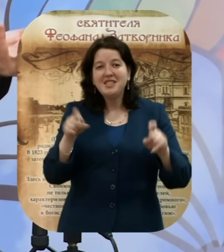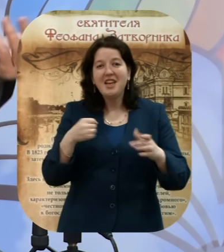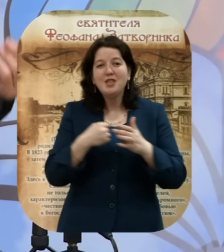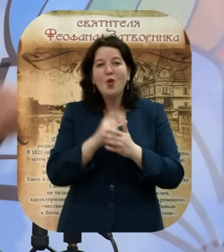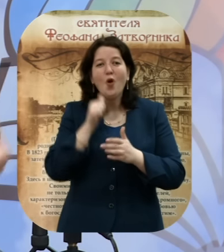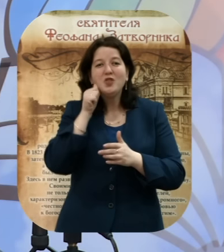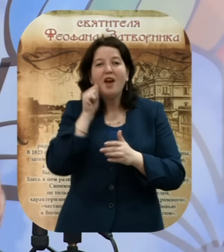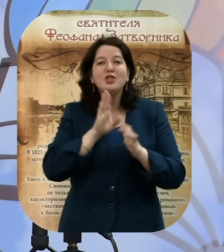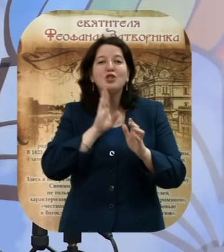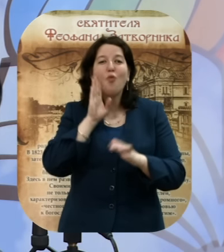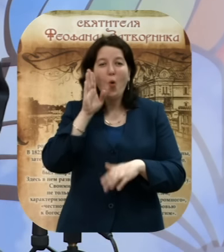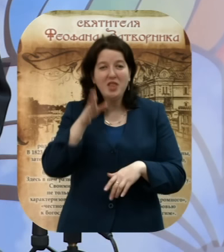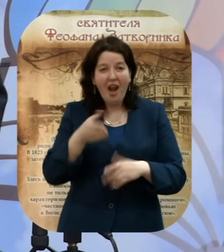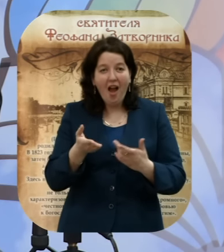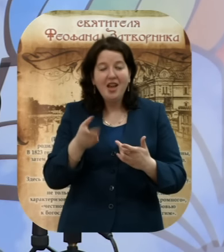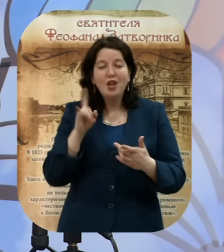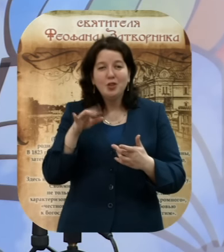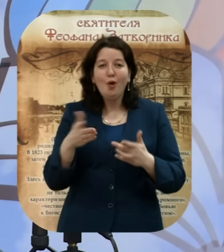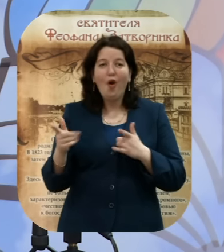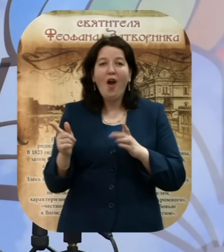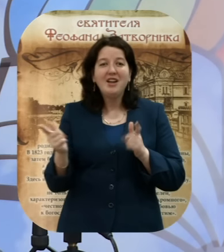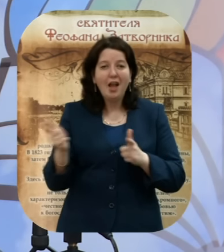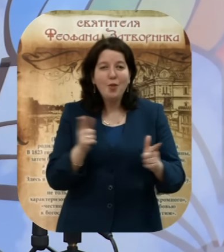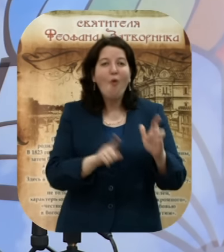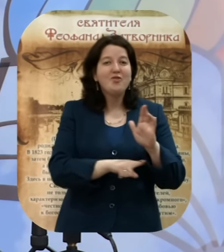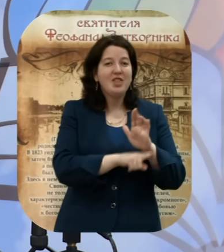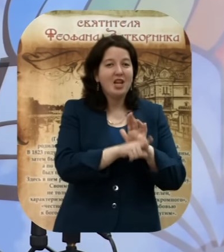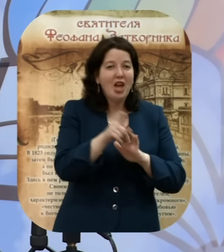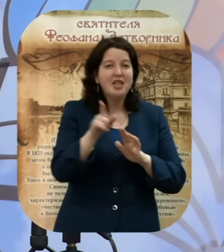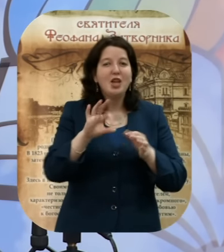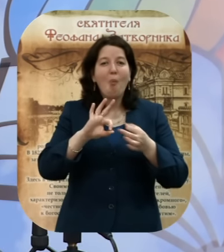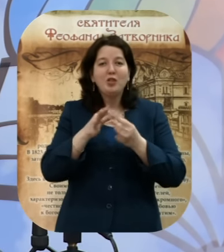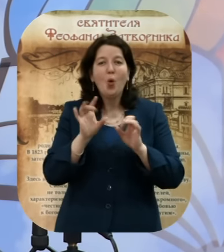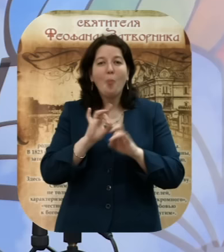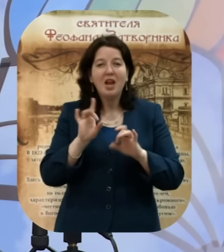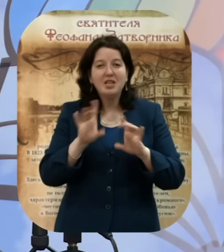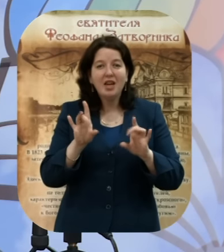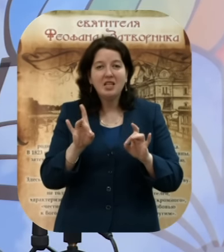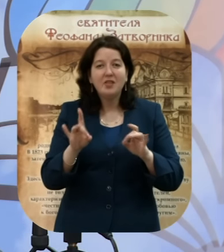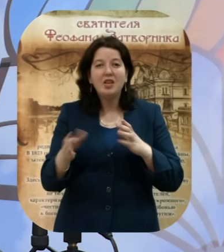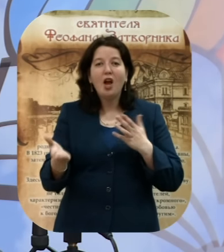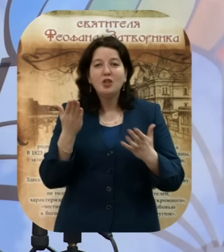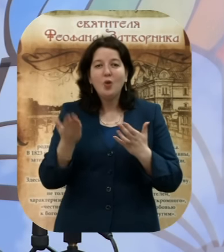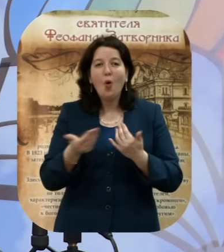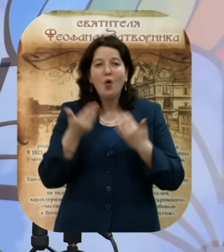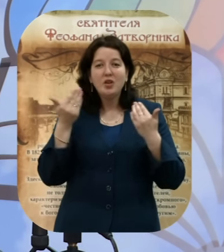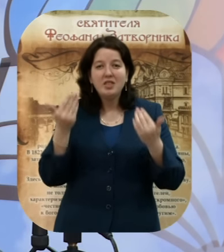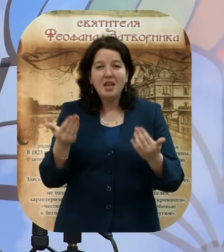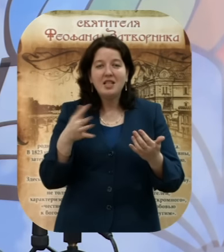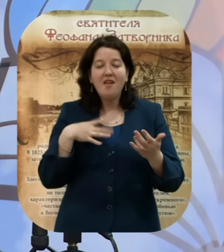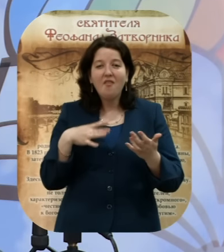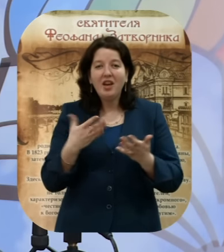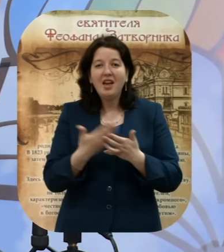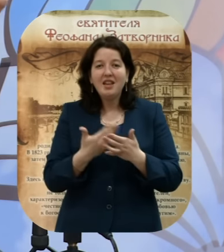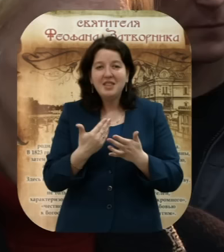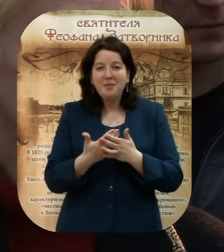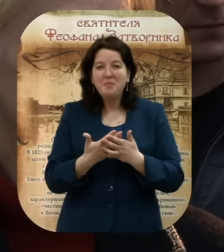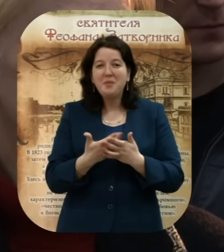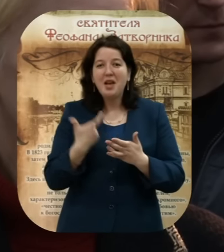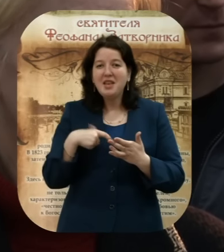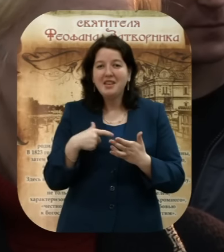это сейчас начать и излагать. Но при условии, если вы не захватили с собой гнилых помидоров и тухлых